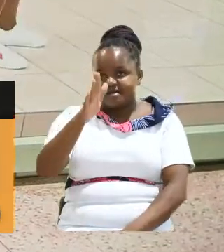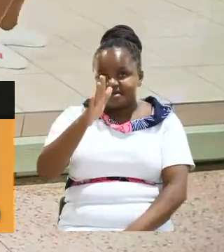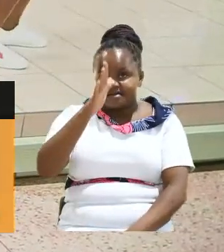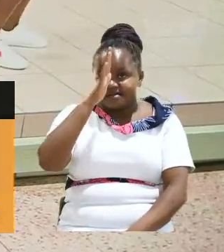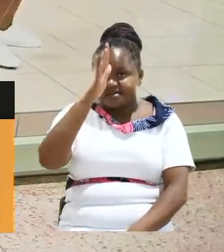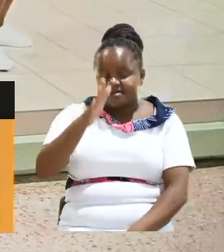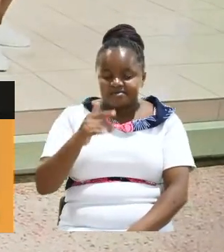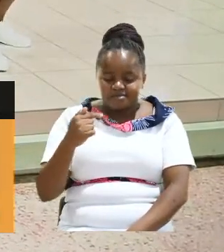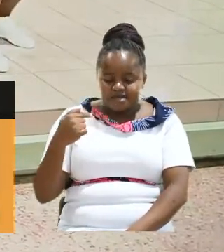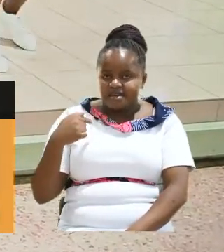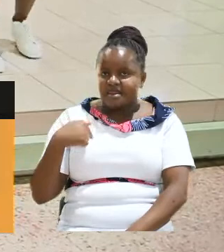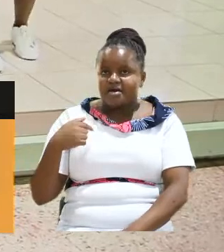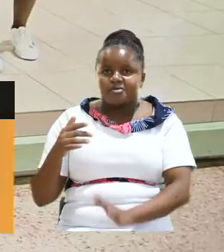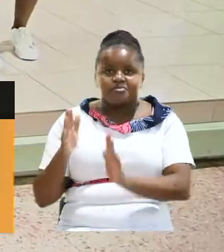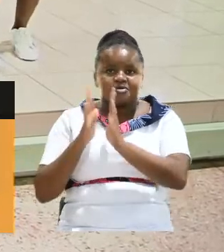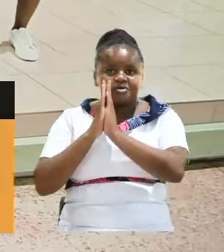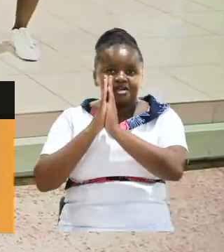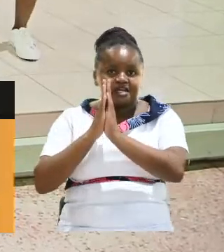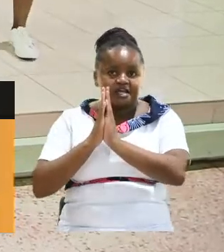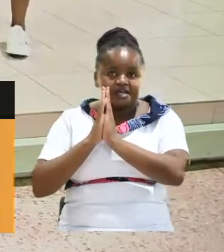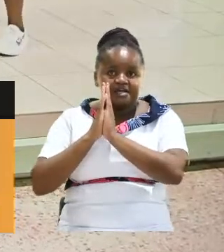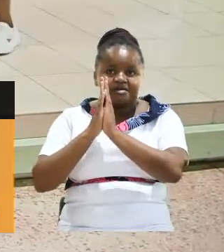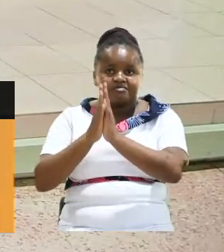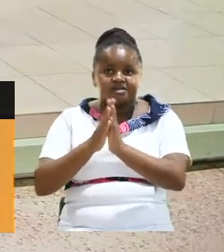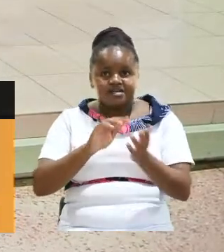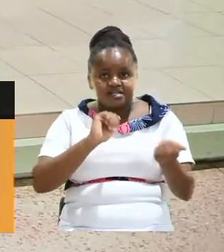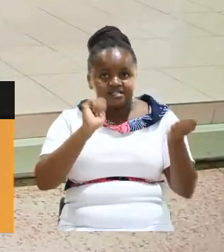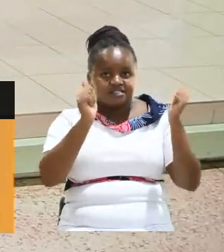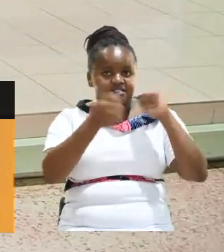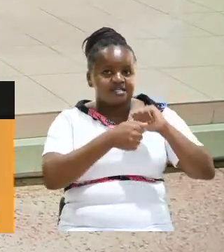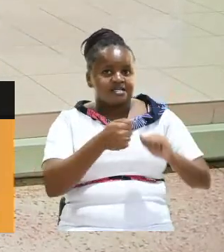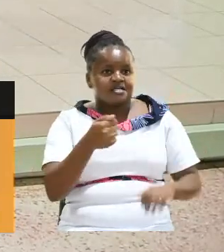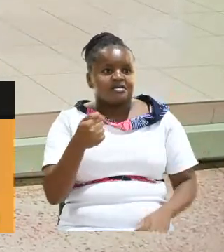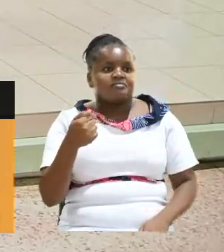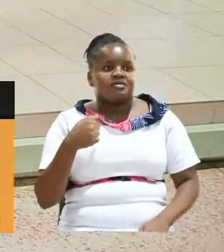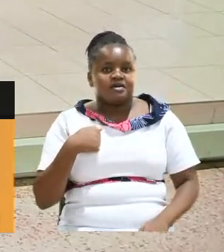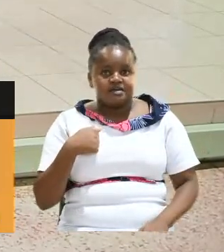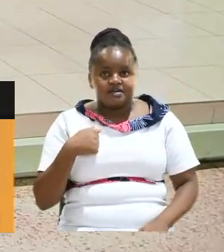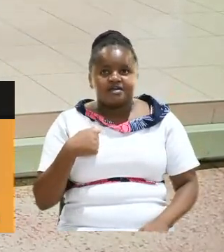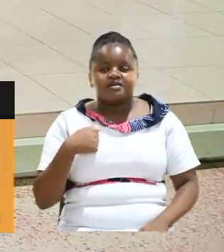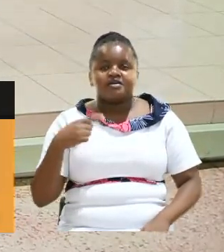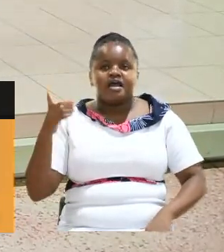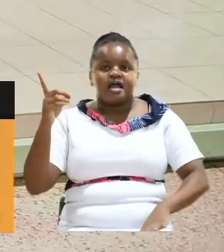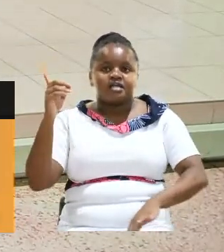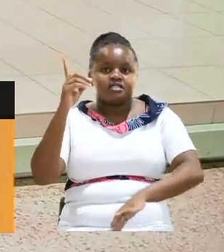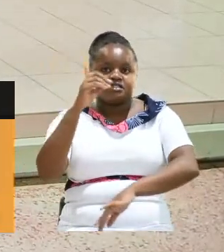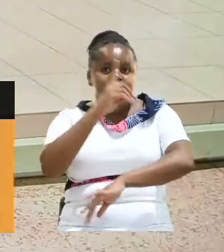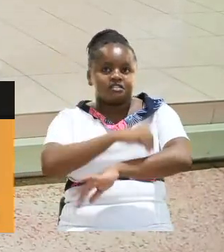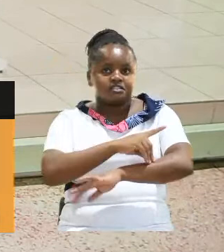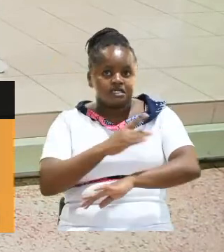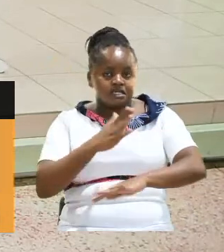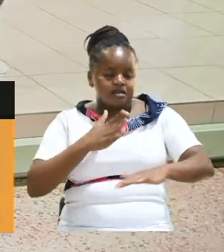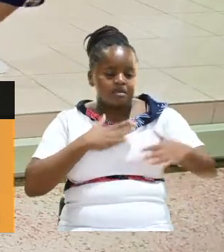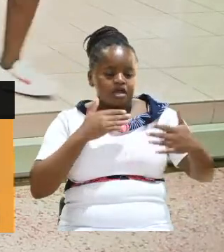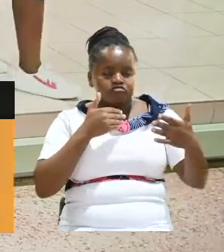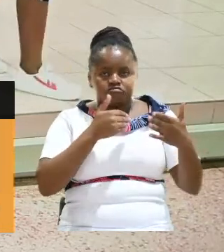Baba, ninaomba nirekebishe. Siku zangu